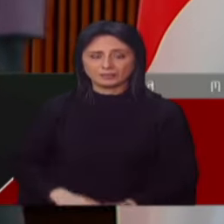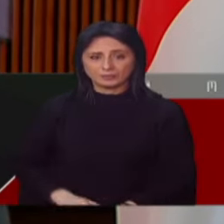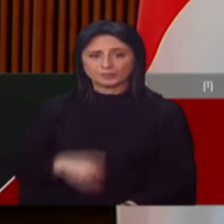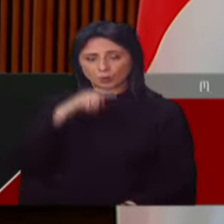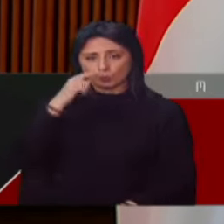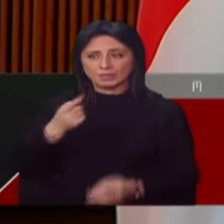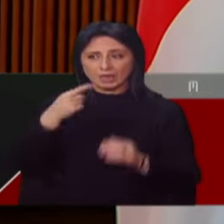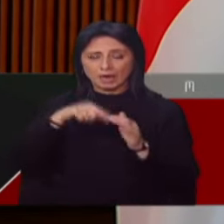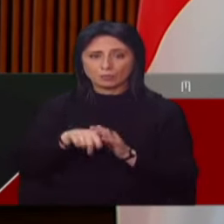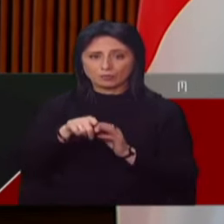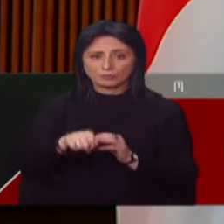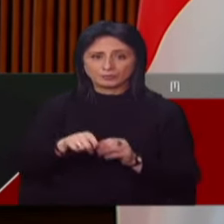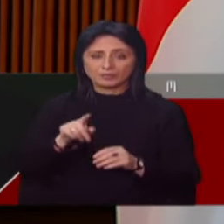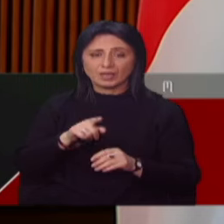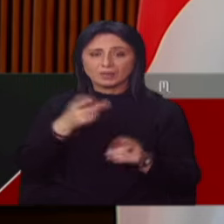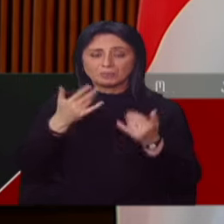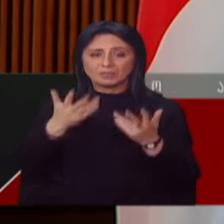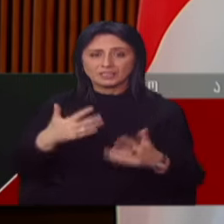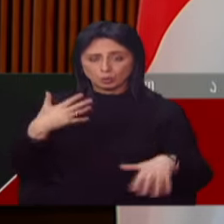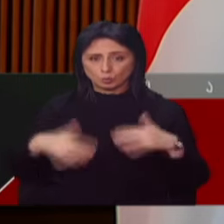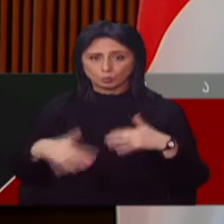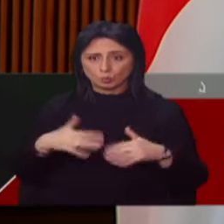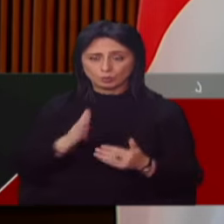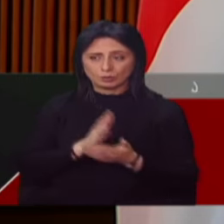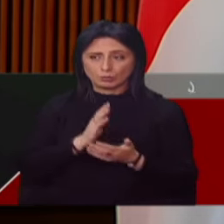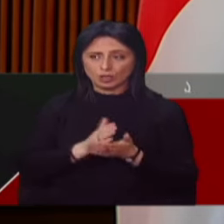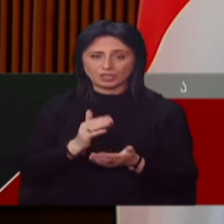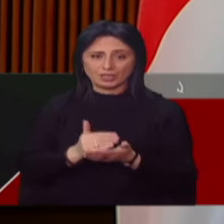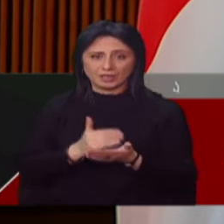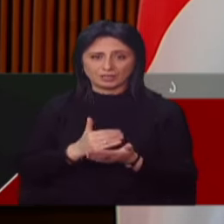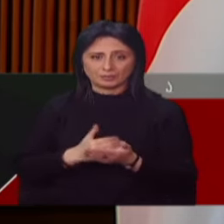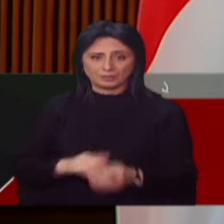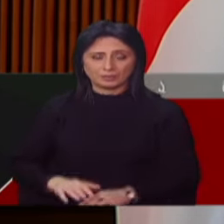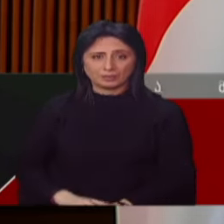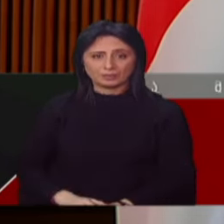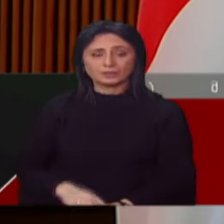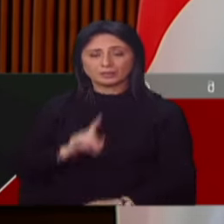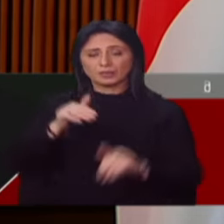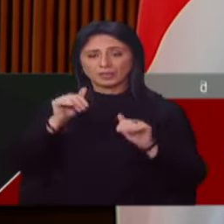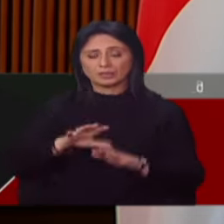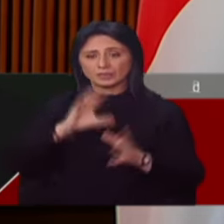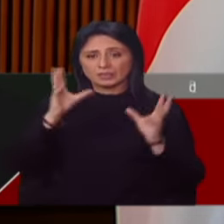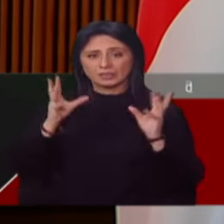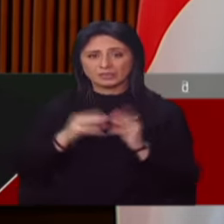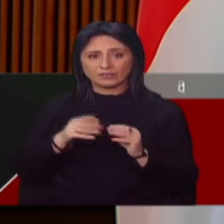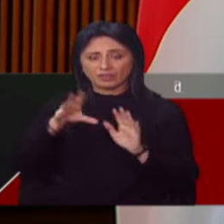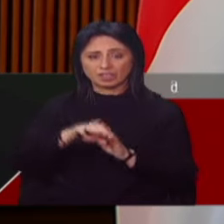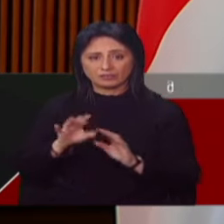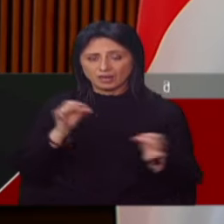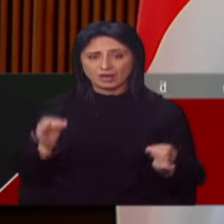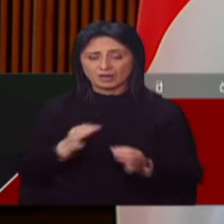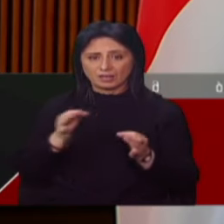რუსული კანონი, რასაკვირველია იმენად უსუსური გახთა, რომ გადაწყვიტეს, რომ საერთოდ არ შევიდნენ